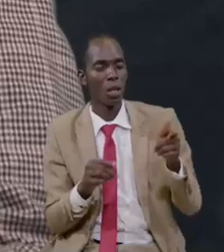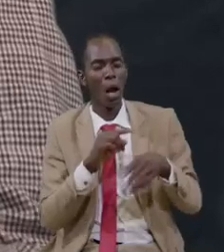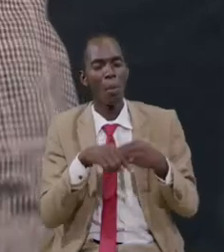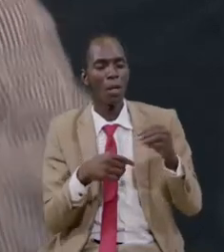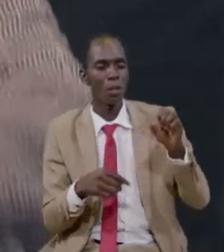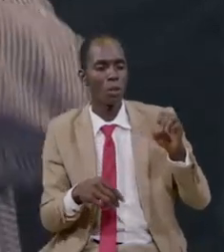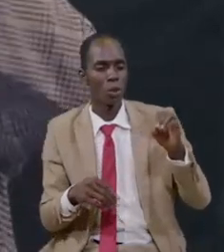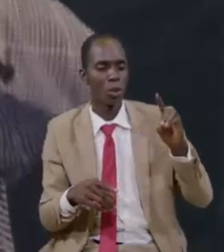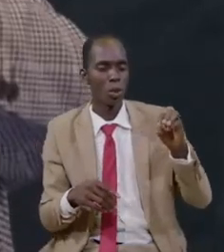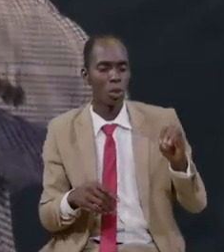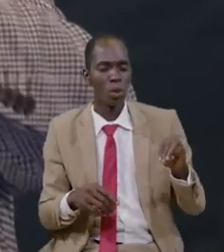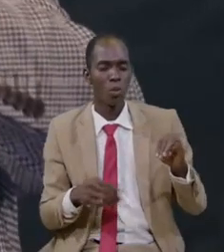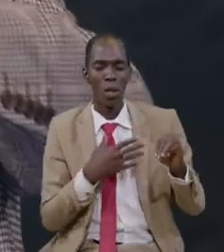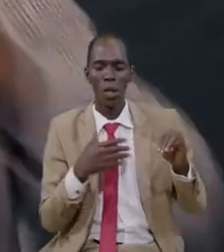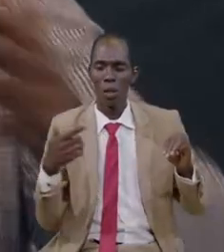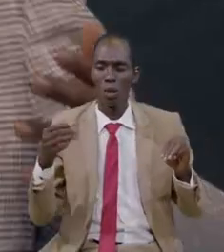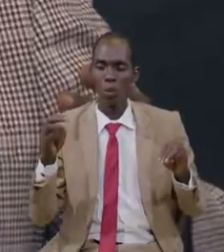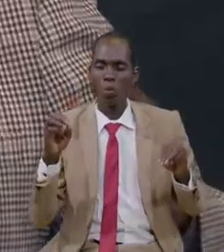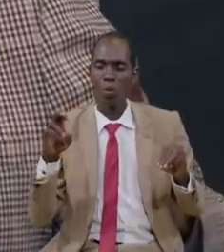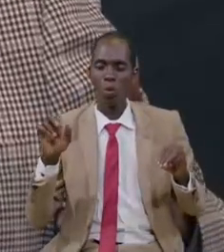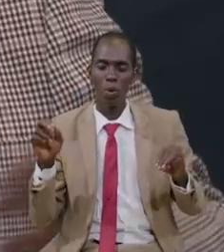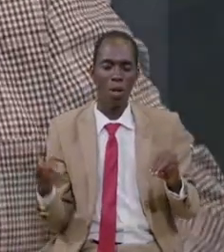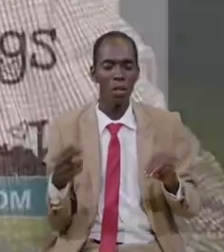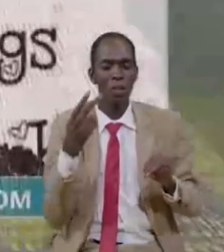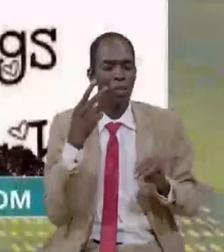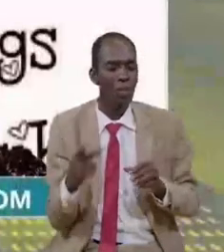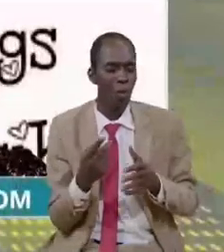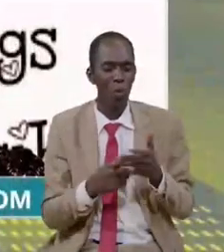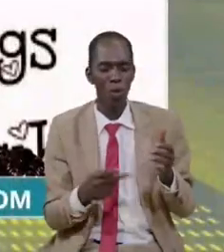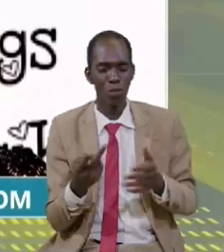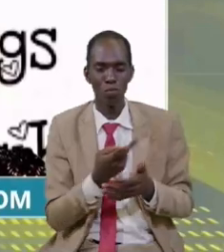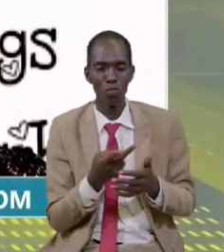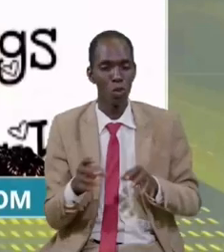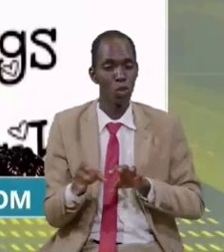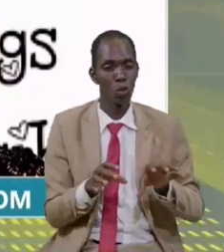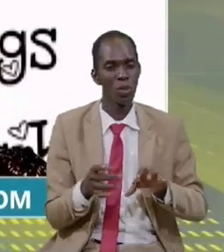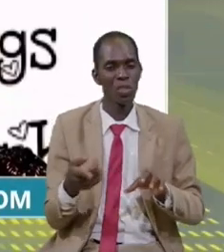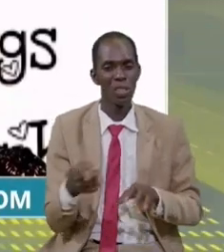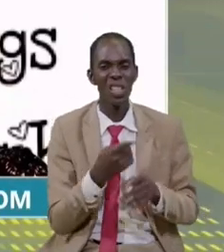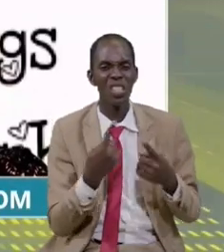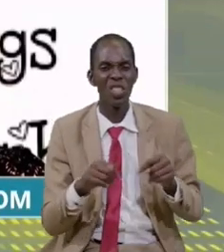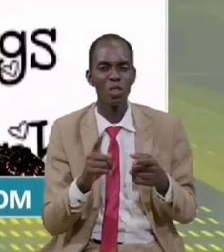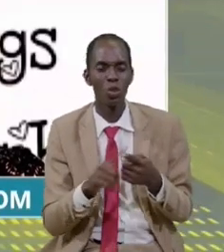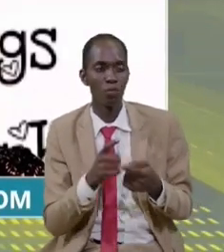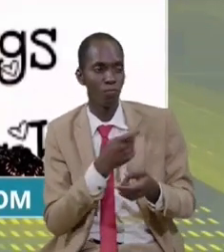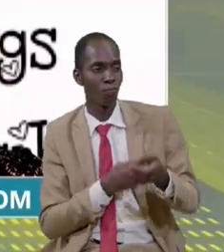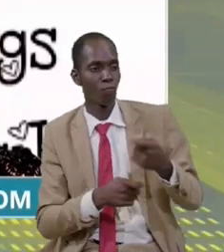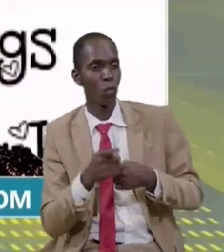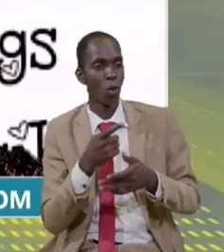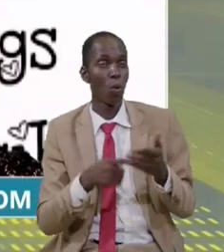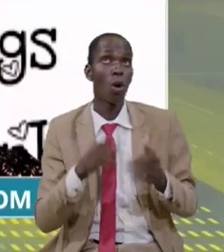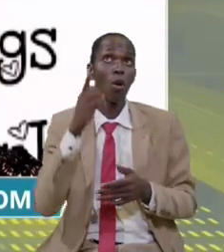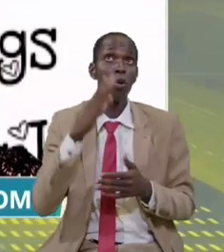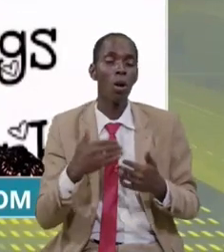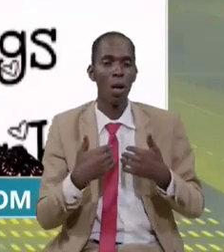Et voyez ce qu'ils ont fait. Ils essaient de révoquer ce que Dieu avait créé. Un homme et une